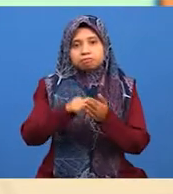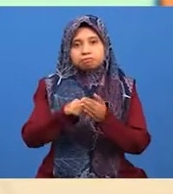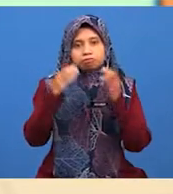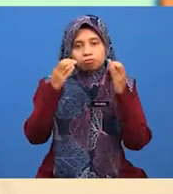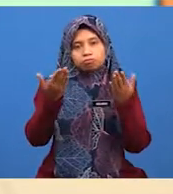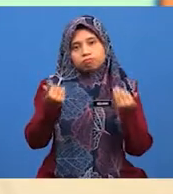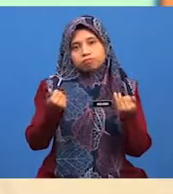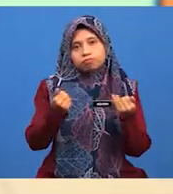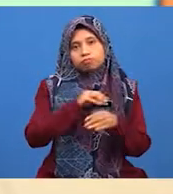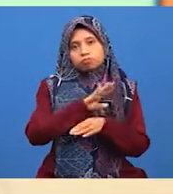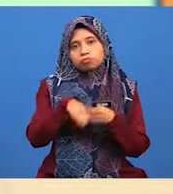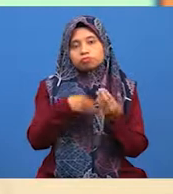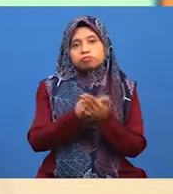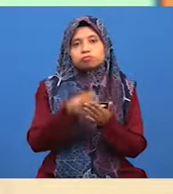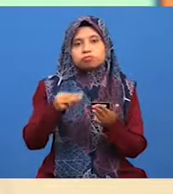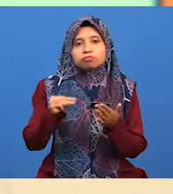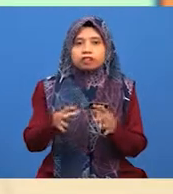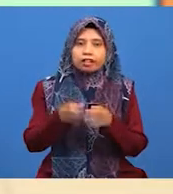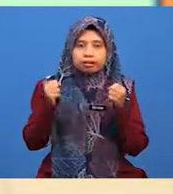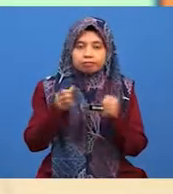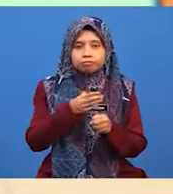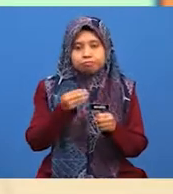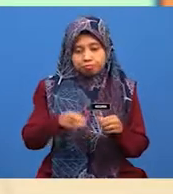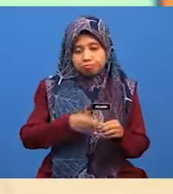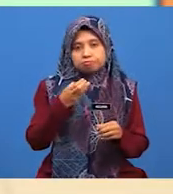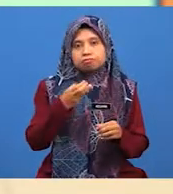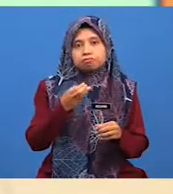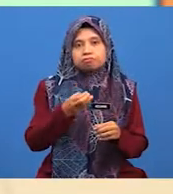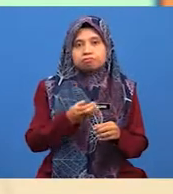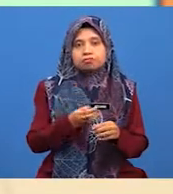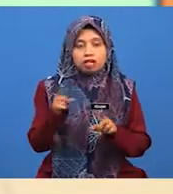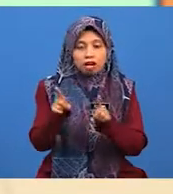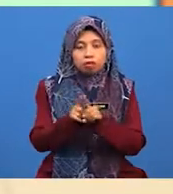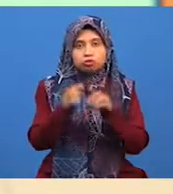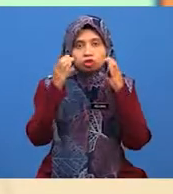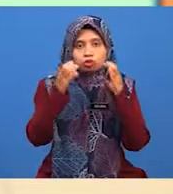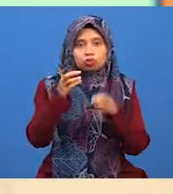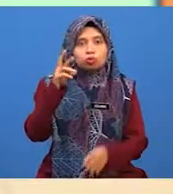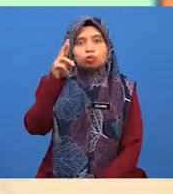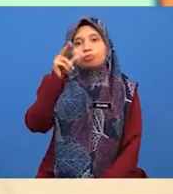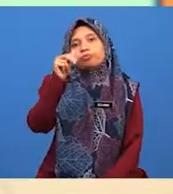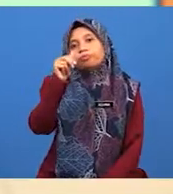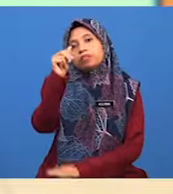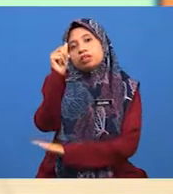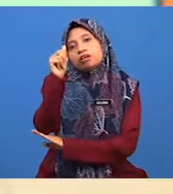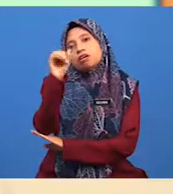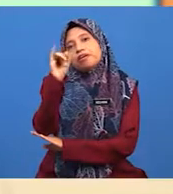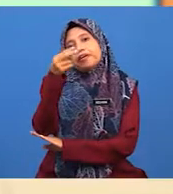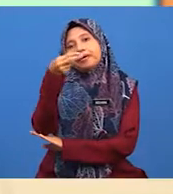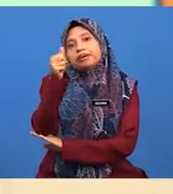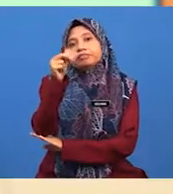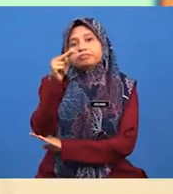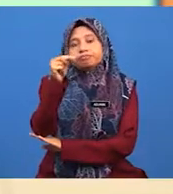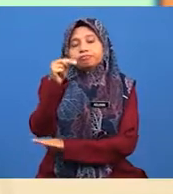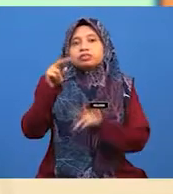Cikgu harap murid-murid sehat dan ceria. Bersama Cikgu Red hari ini, kita akan belajar satu